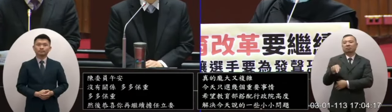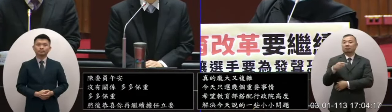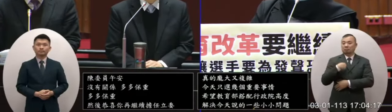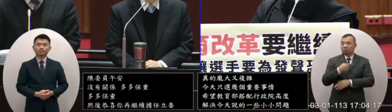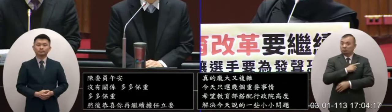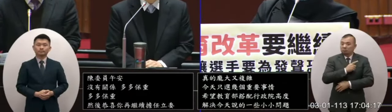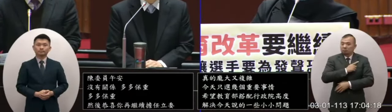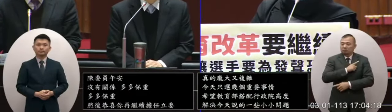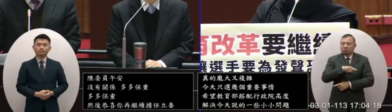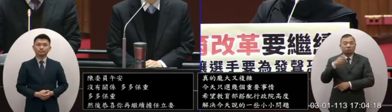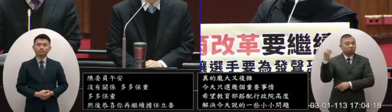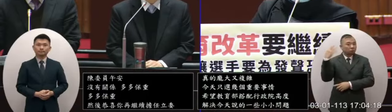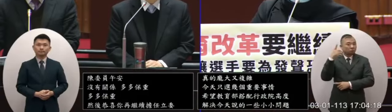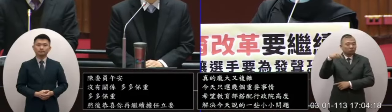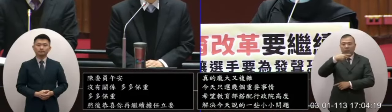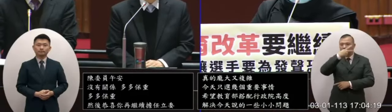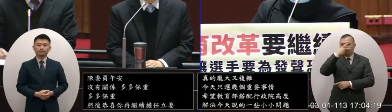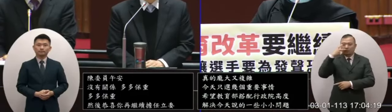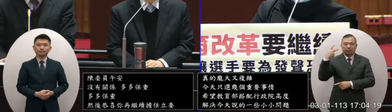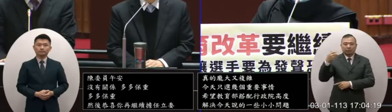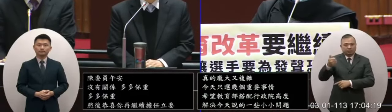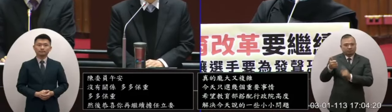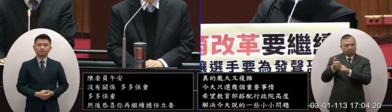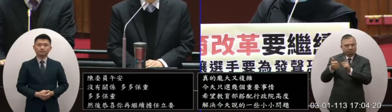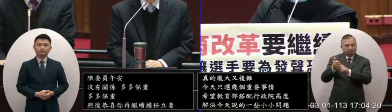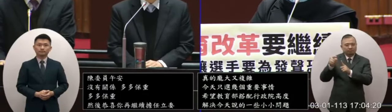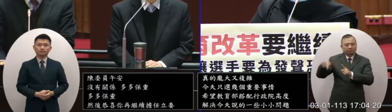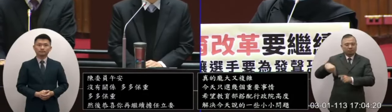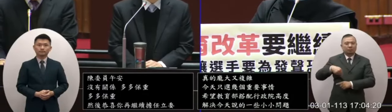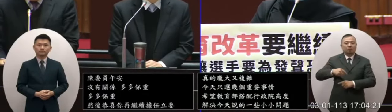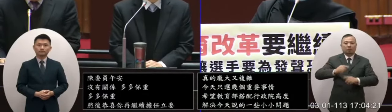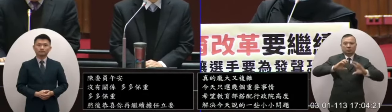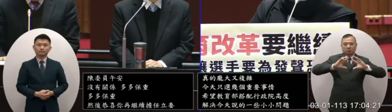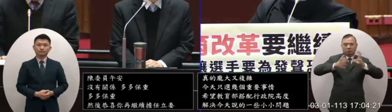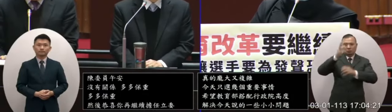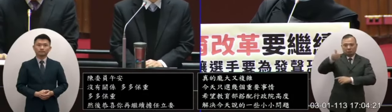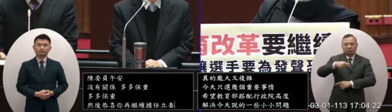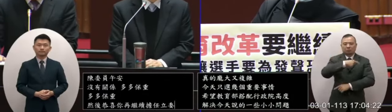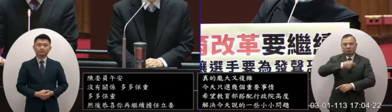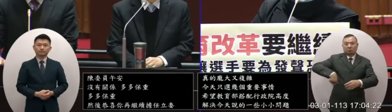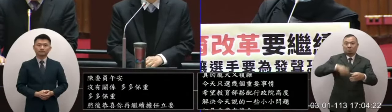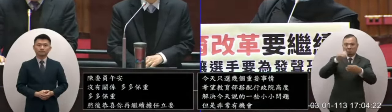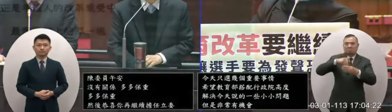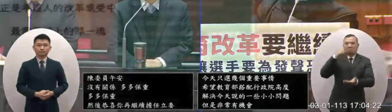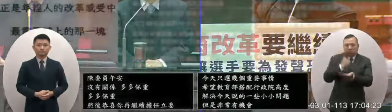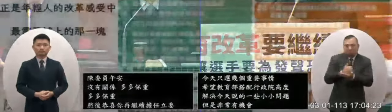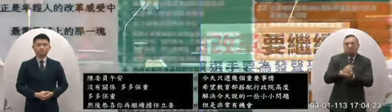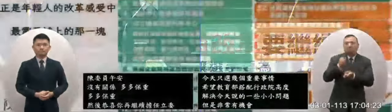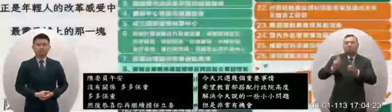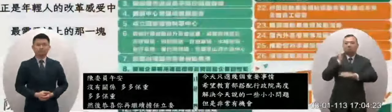同赖清德在当选总统之后，他告诉大家，民进党要当改革第一